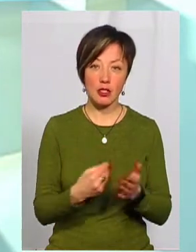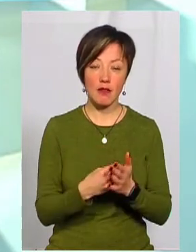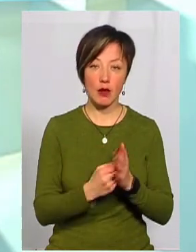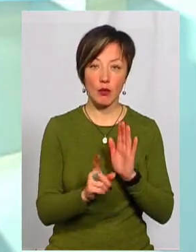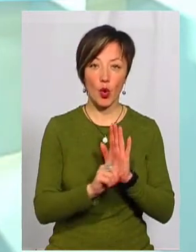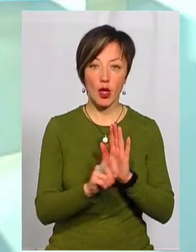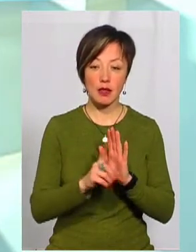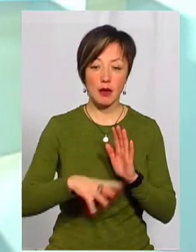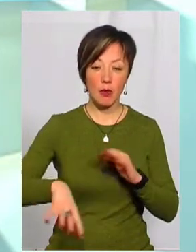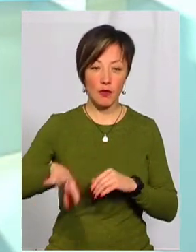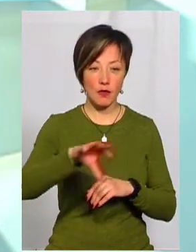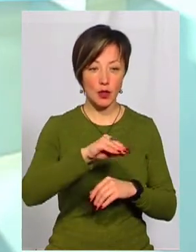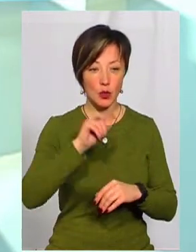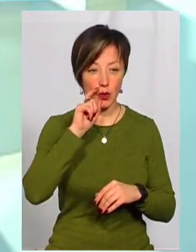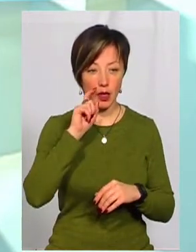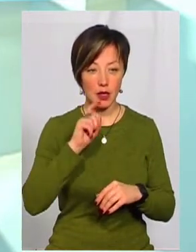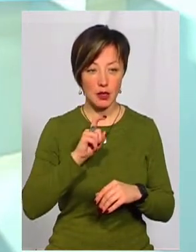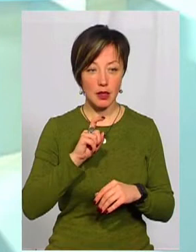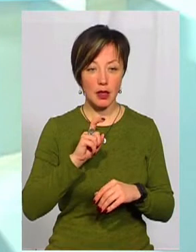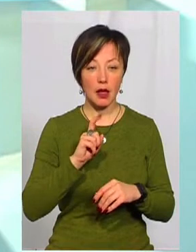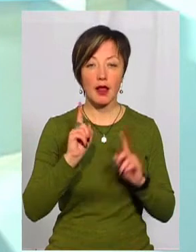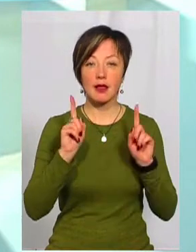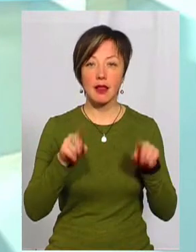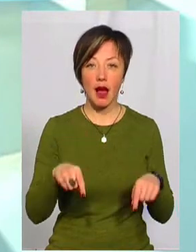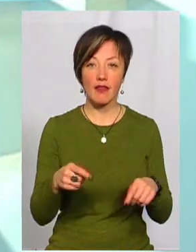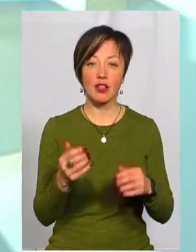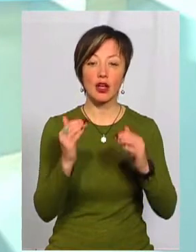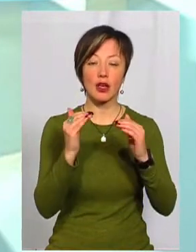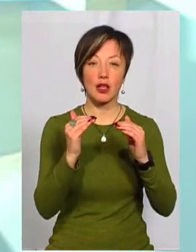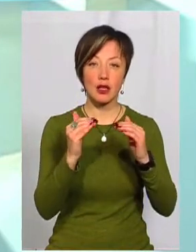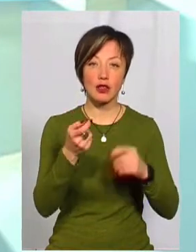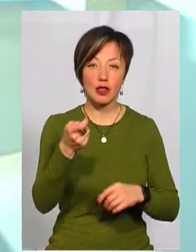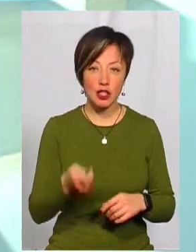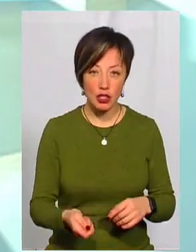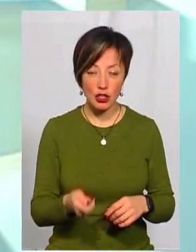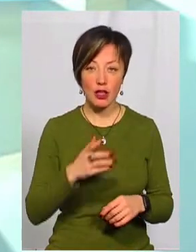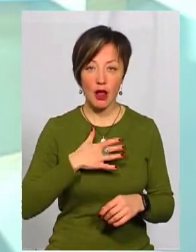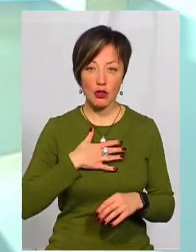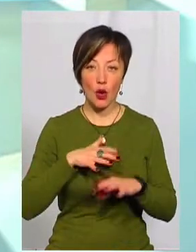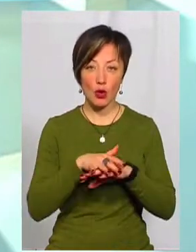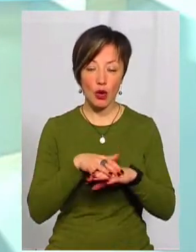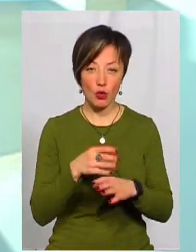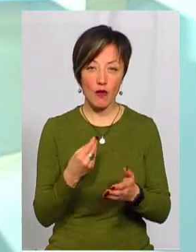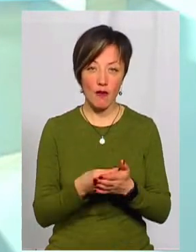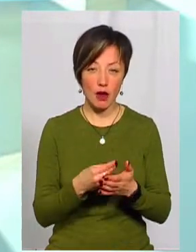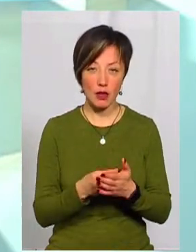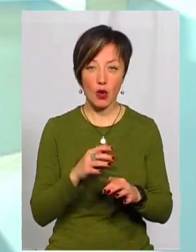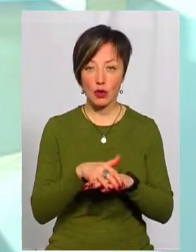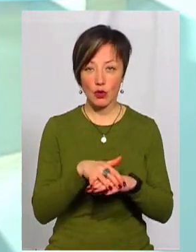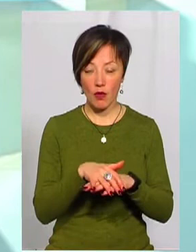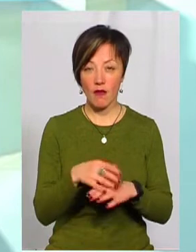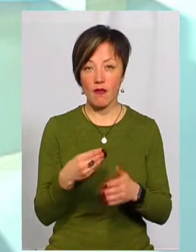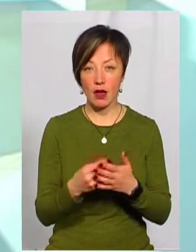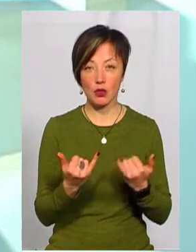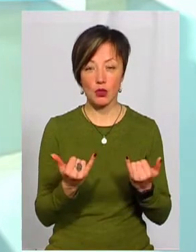по всіх теренах України. Вона навіть нижча нашої розрахункової вартості. Розрахункова